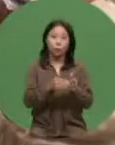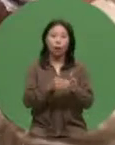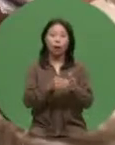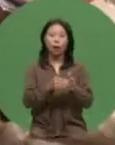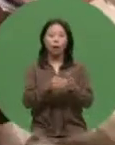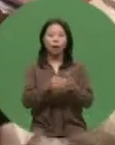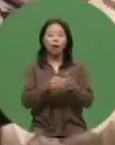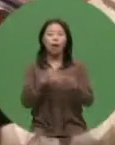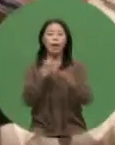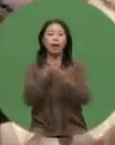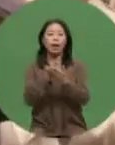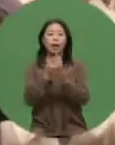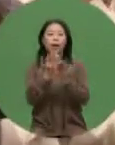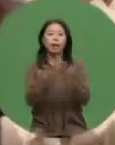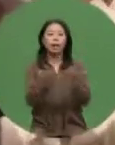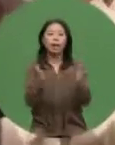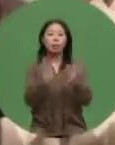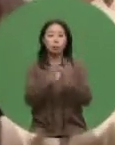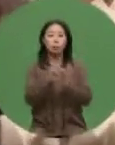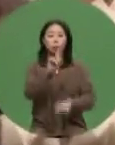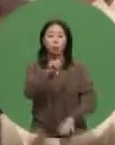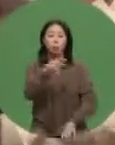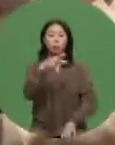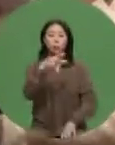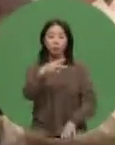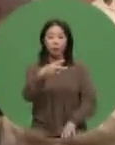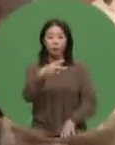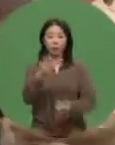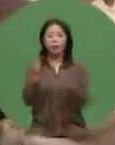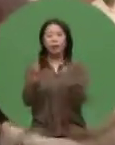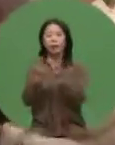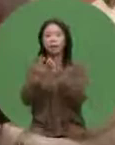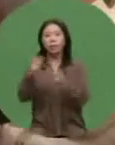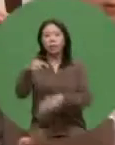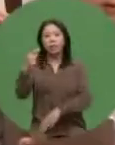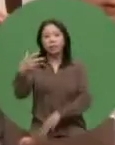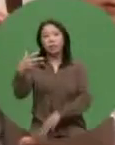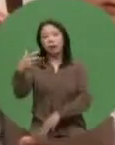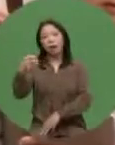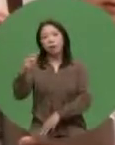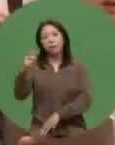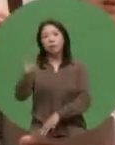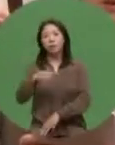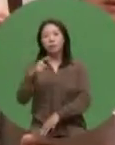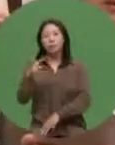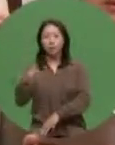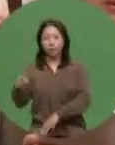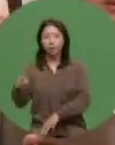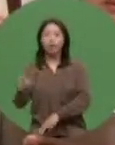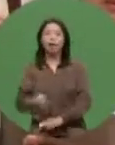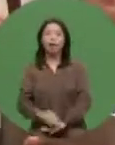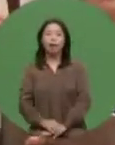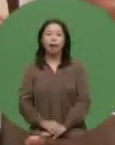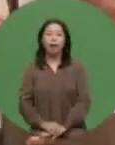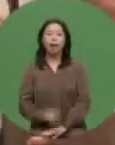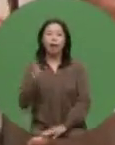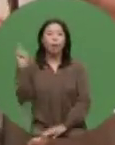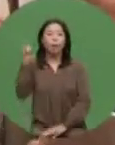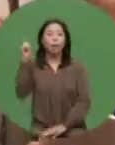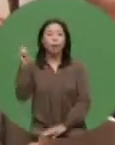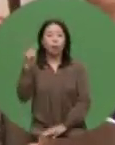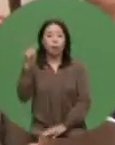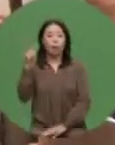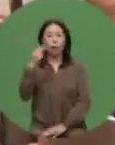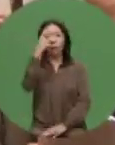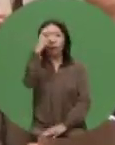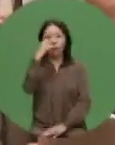である出演した12団体を中心におよそ180名が生駒芸術大合唱